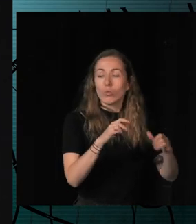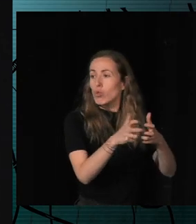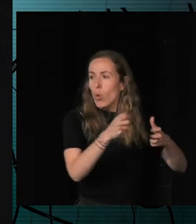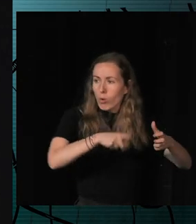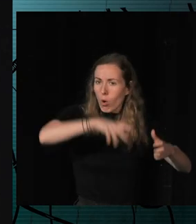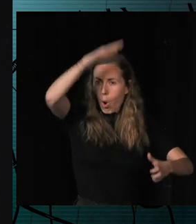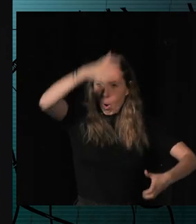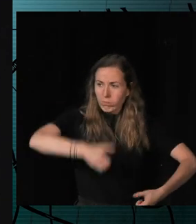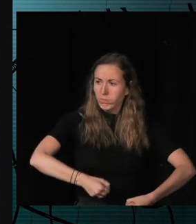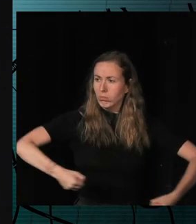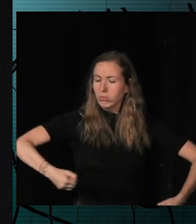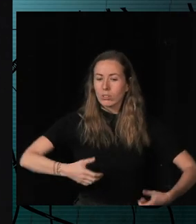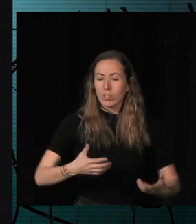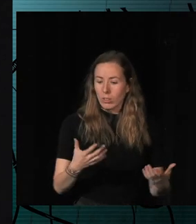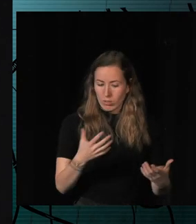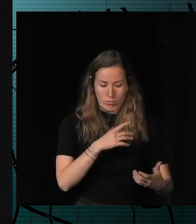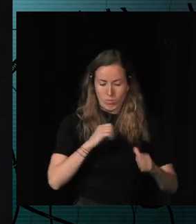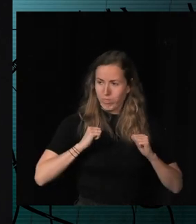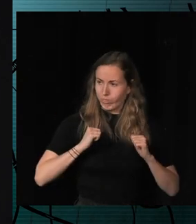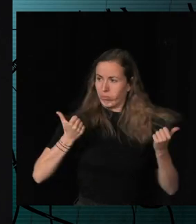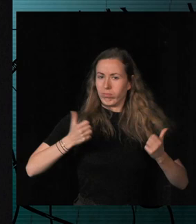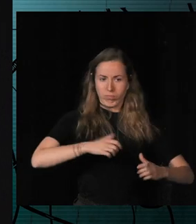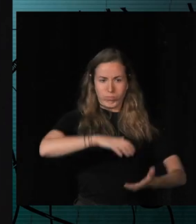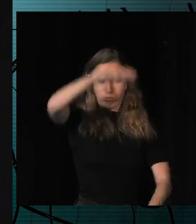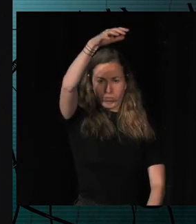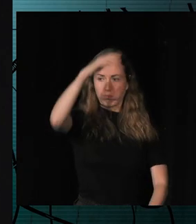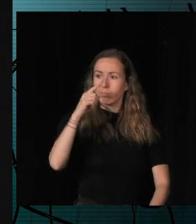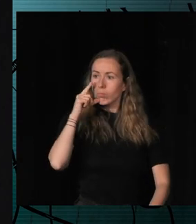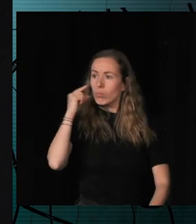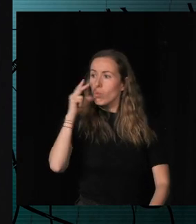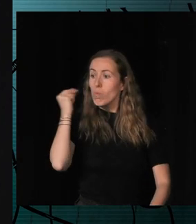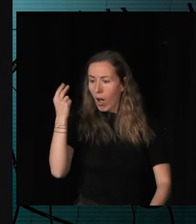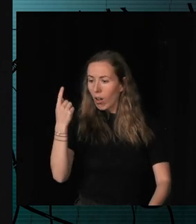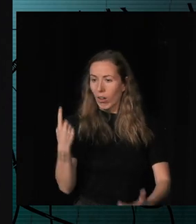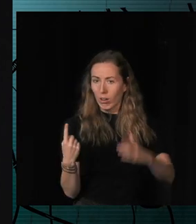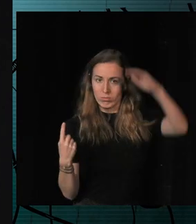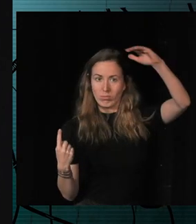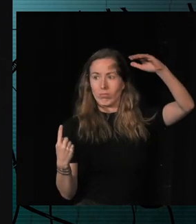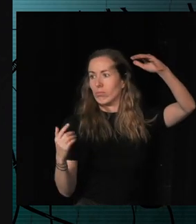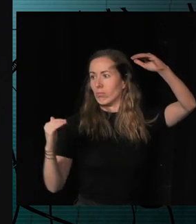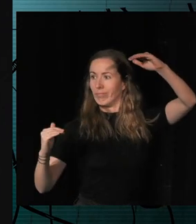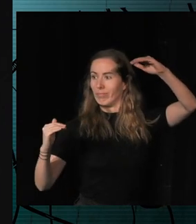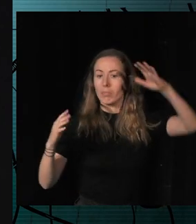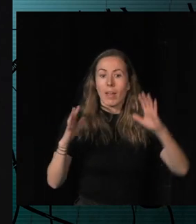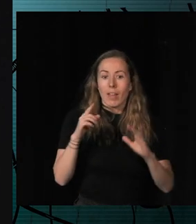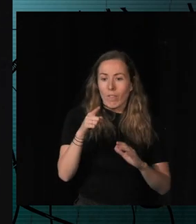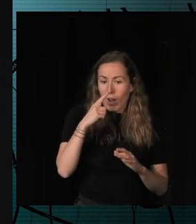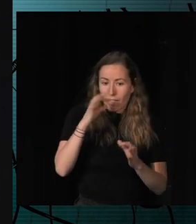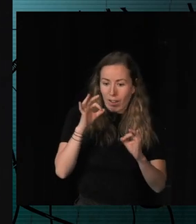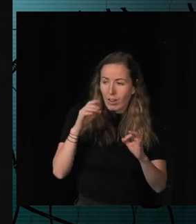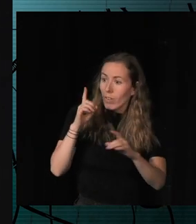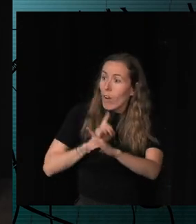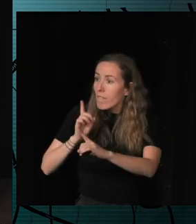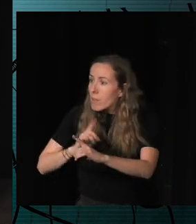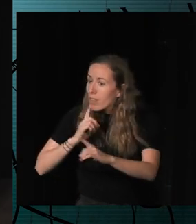est plus grand il a sa musculature qui va en en avant et du coup ça encore une fois dans ce cadre de toute la la thématique liée autour de la